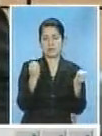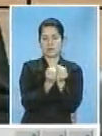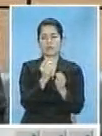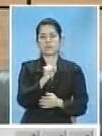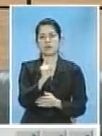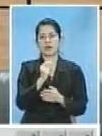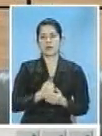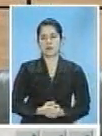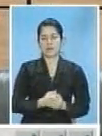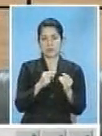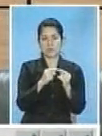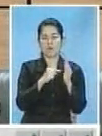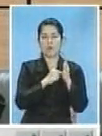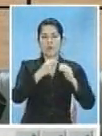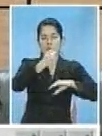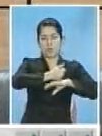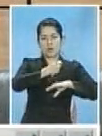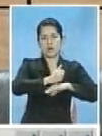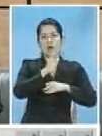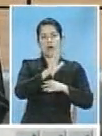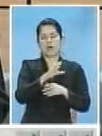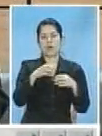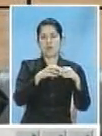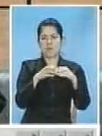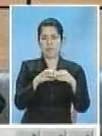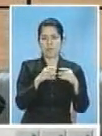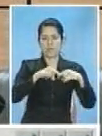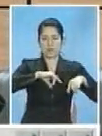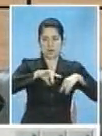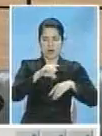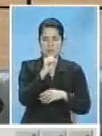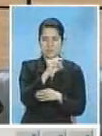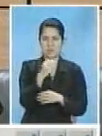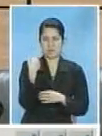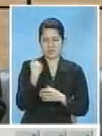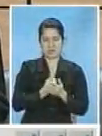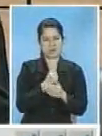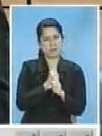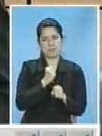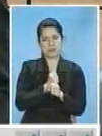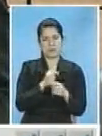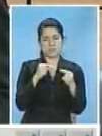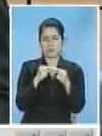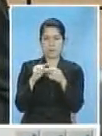านผู้นำฝ่ายค้านบอกว่างบประมาณที่ทำไว้นั้นเนี่ยไม่ได้สอดคล้องกับความเป็นจริงเลยนี่ไงครับคือสิ่